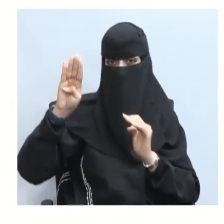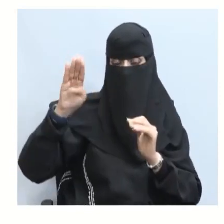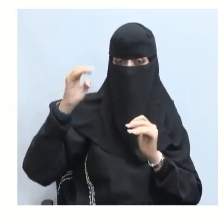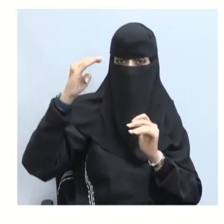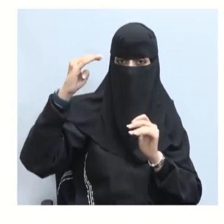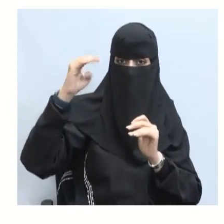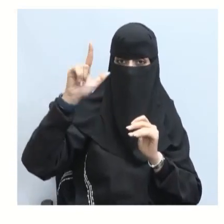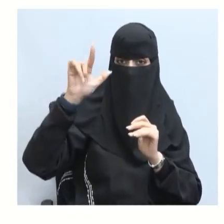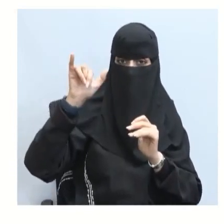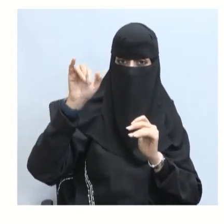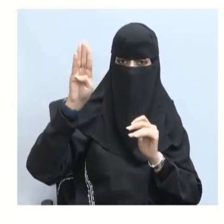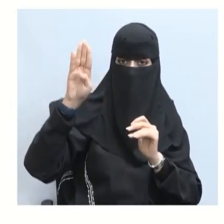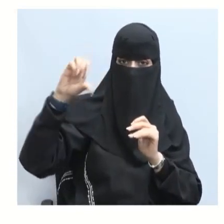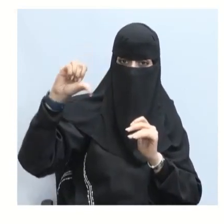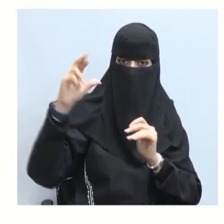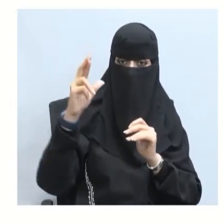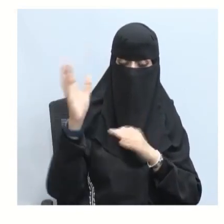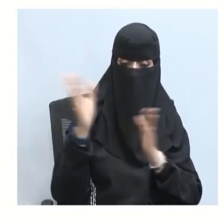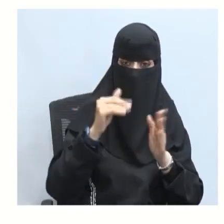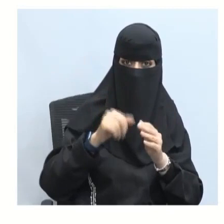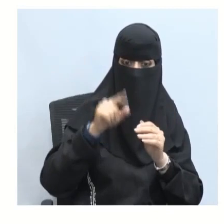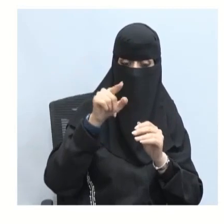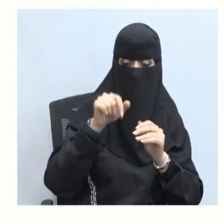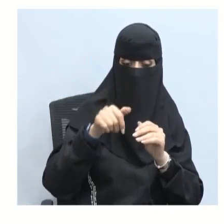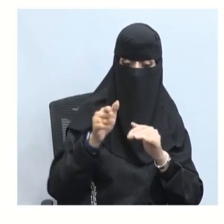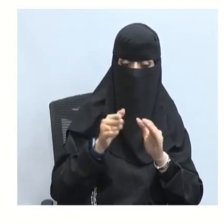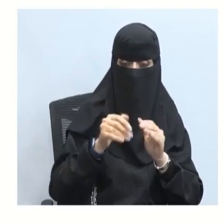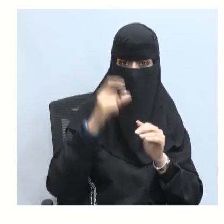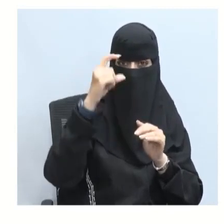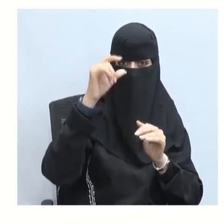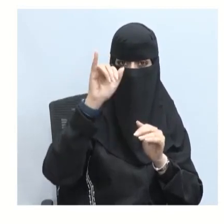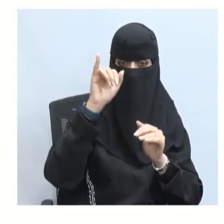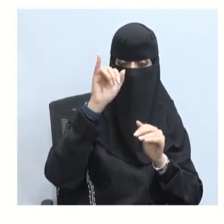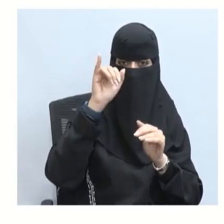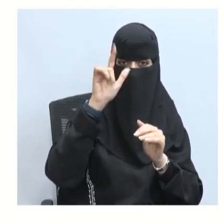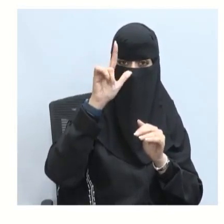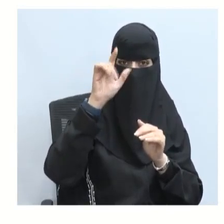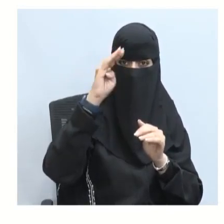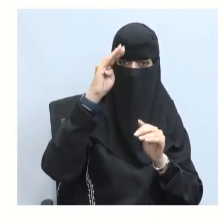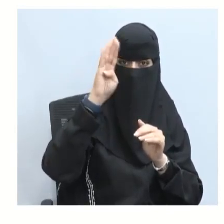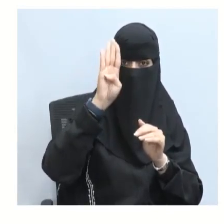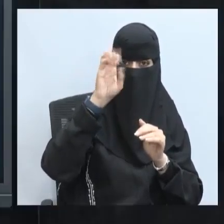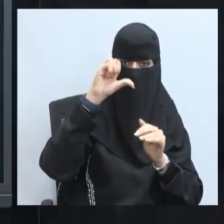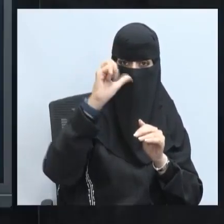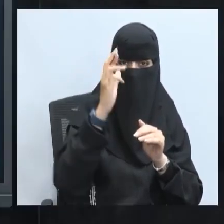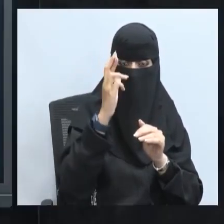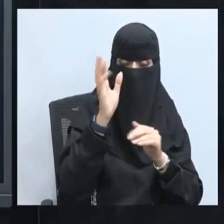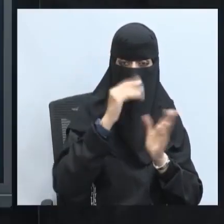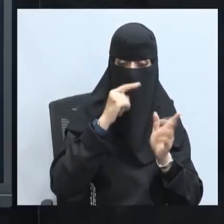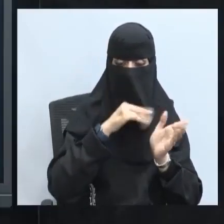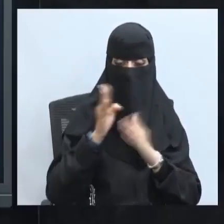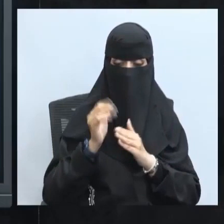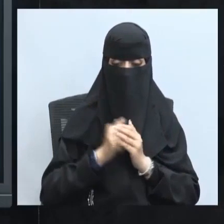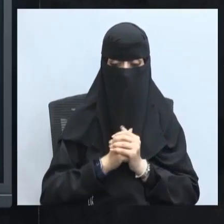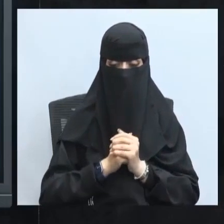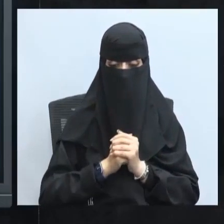الجلوكوز والدي جلوكوز لاحظ هنا ارتباطها عندما تكون الكربونيل في جهه مقابله للجهه الاخرى ستعطيني مركبين